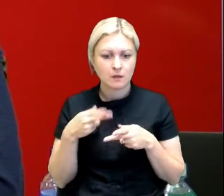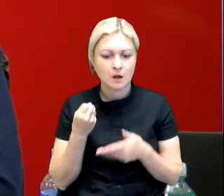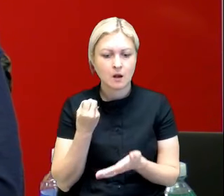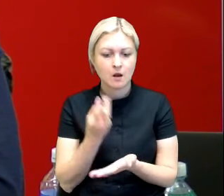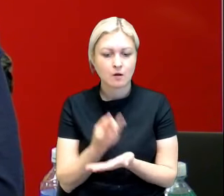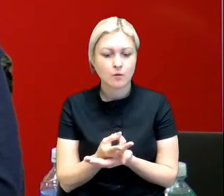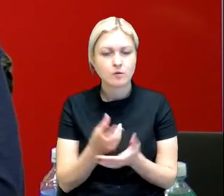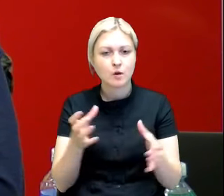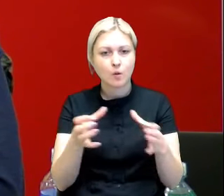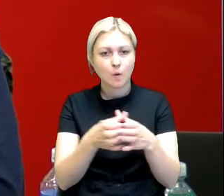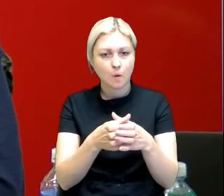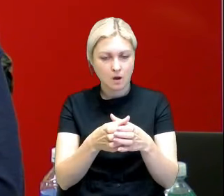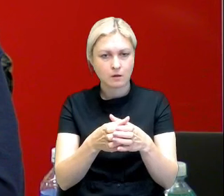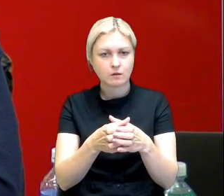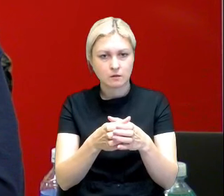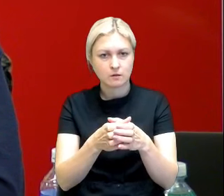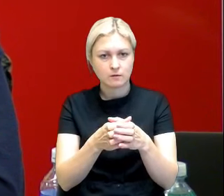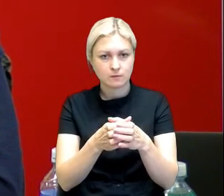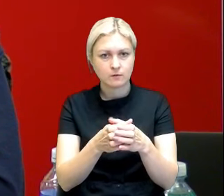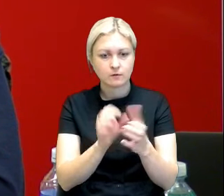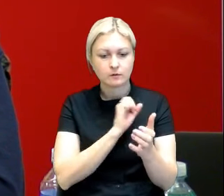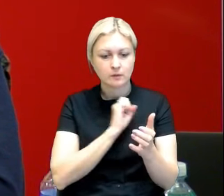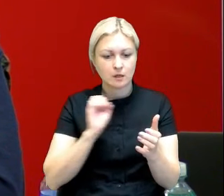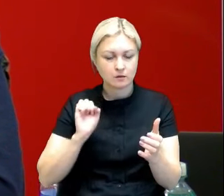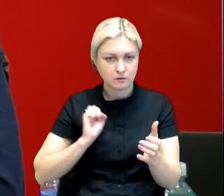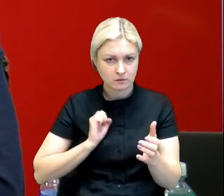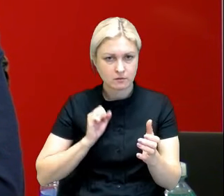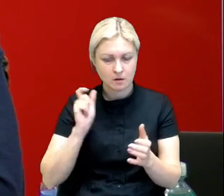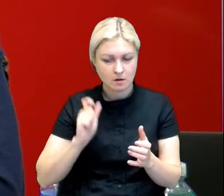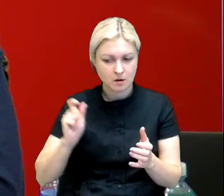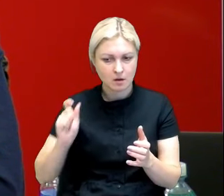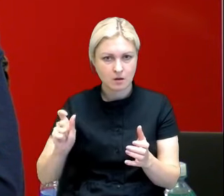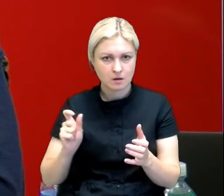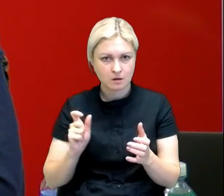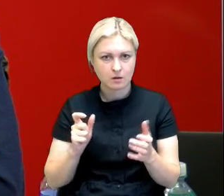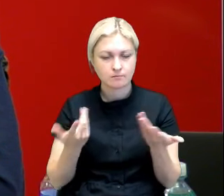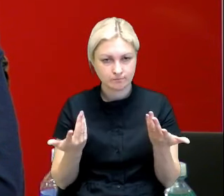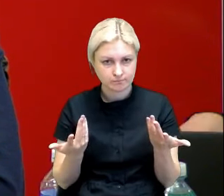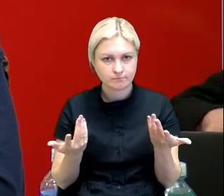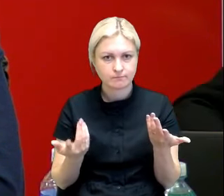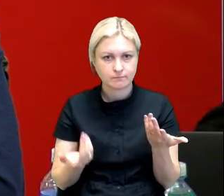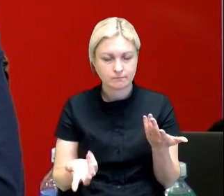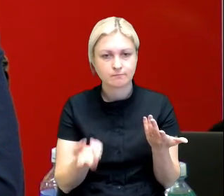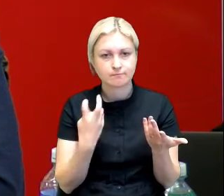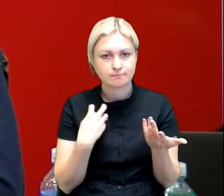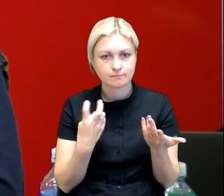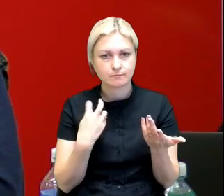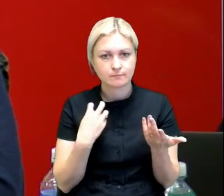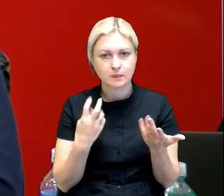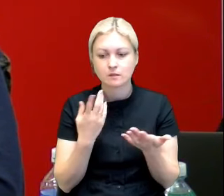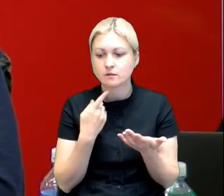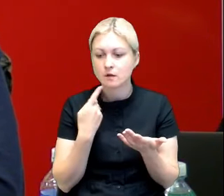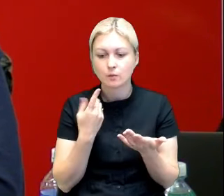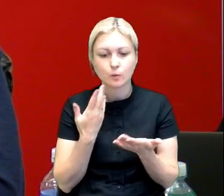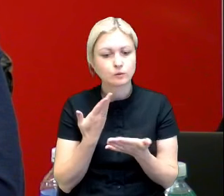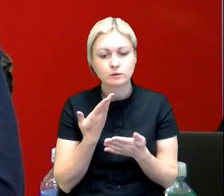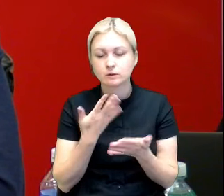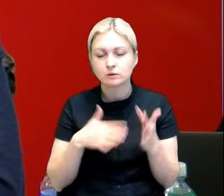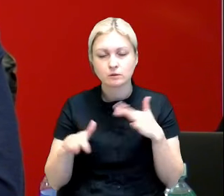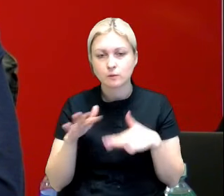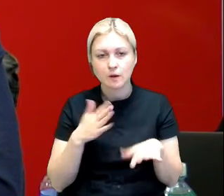kolektyvo ateinančių daktarų kurie man indikuoja apie sudėtingą situaciją ir